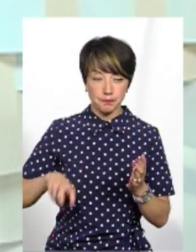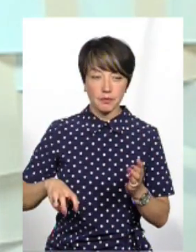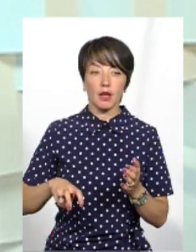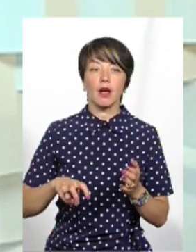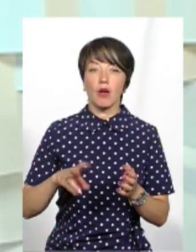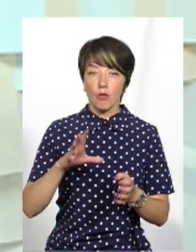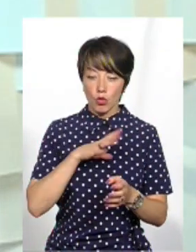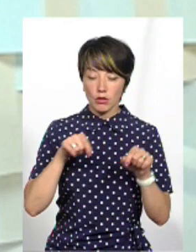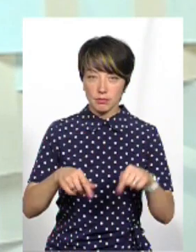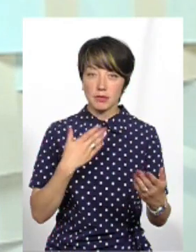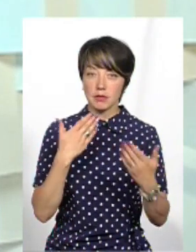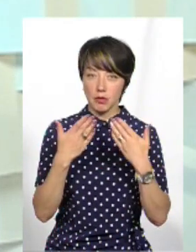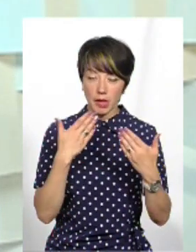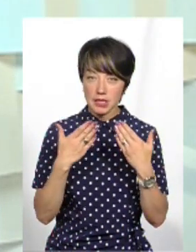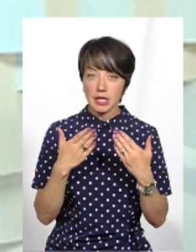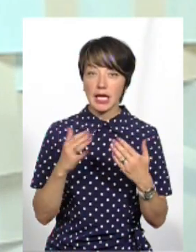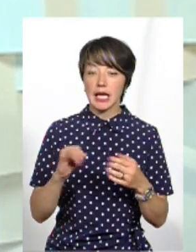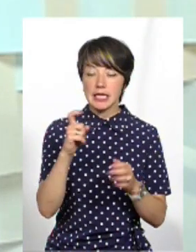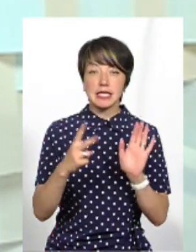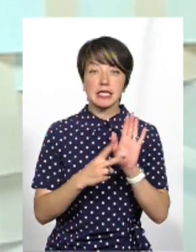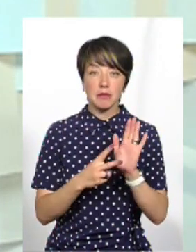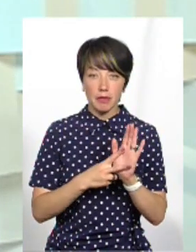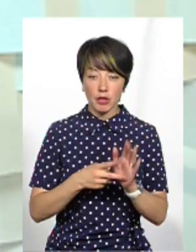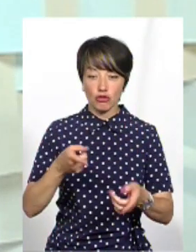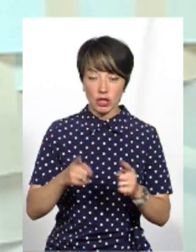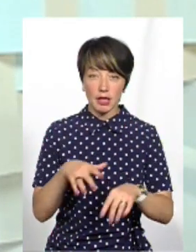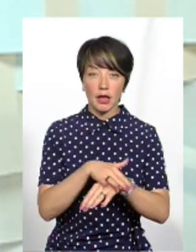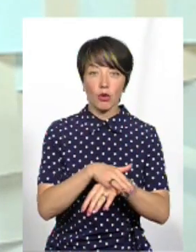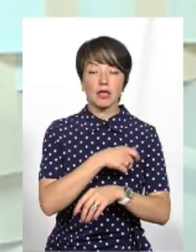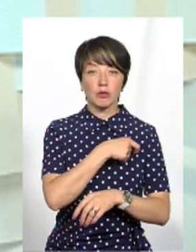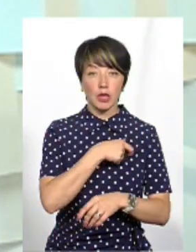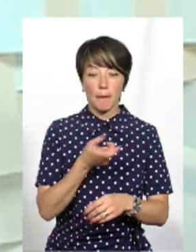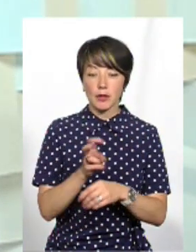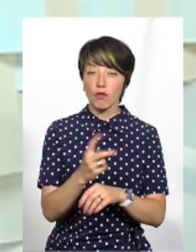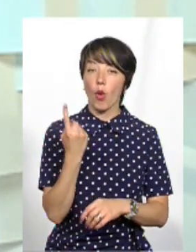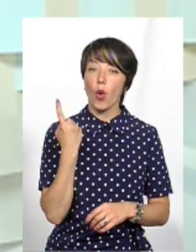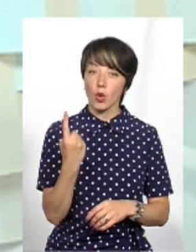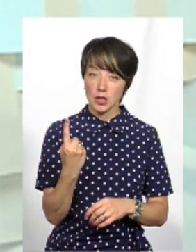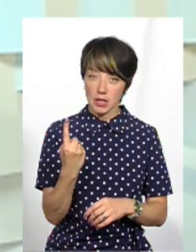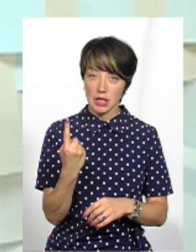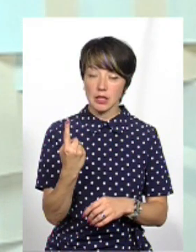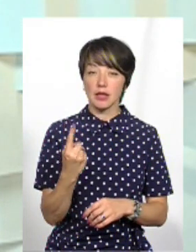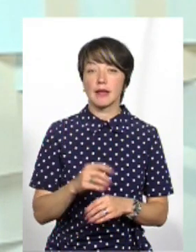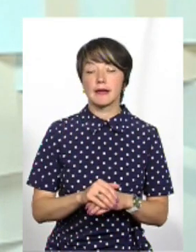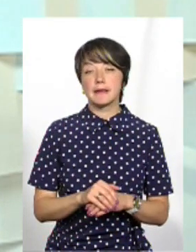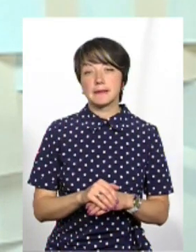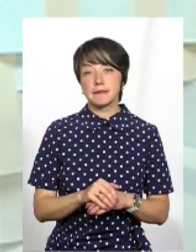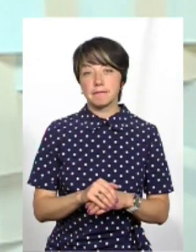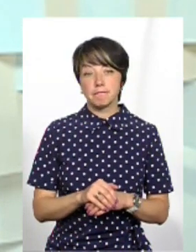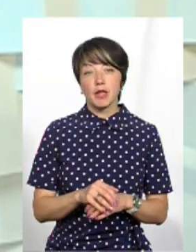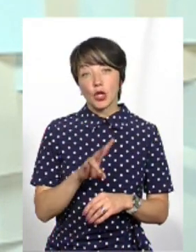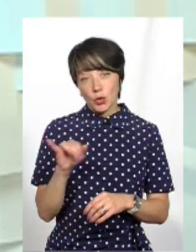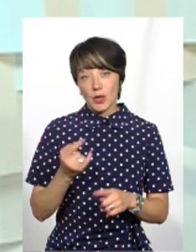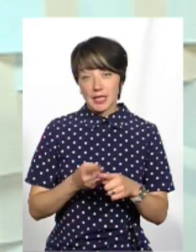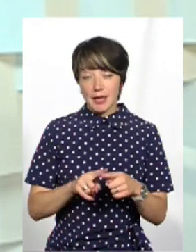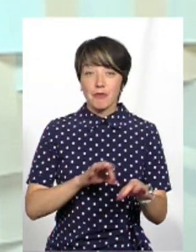кандидатури, пройшли публічні співбесіди. Із 7 чинних народних депутатів тільки один їх пройшов.